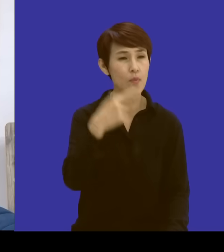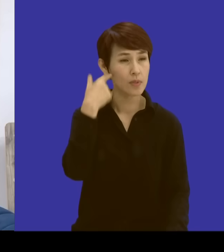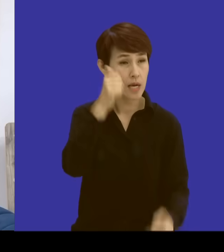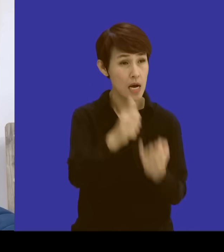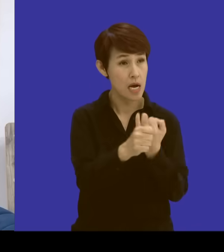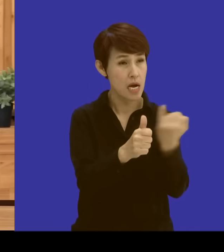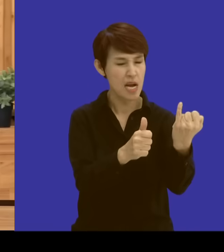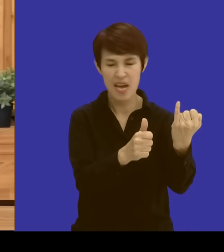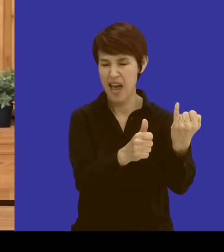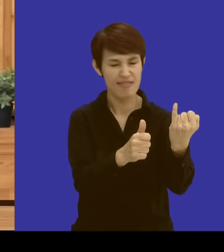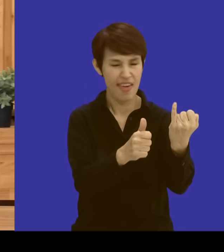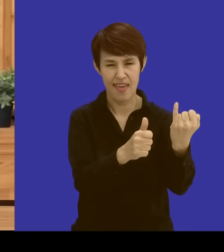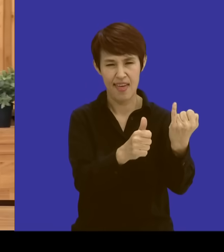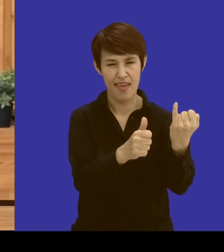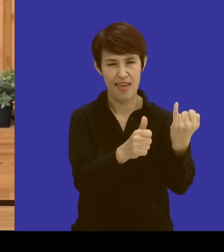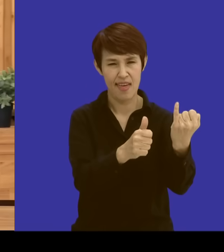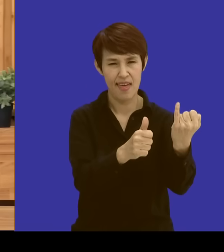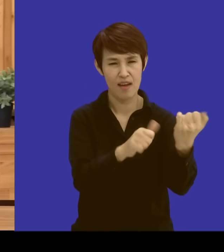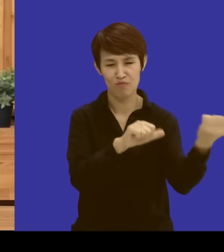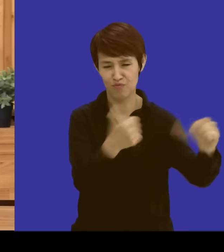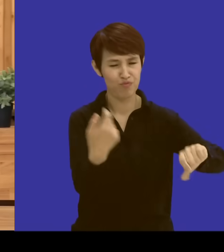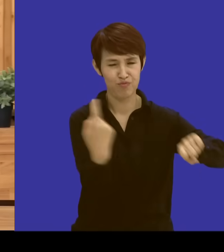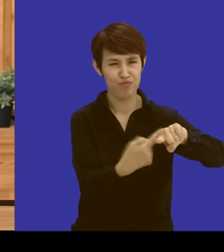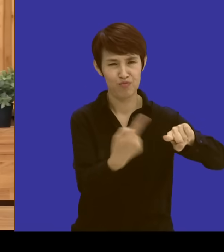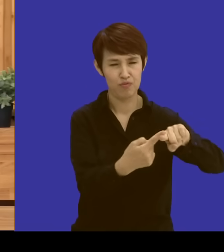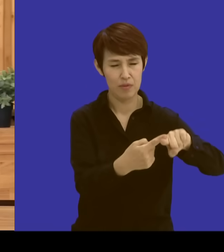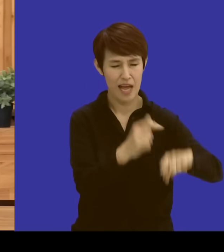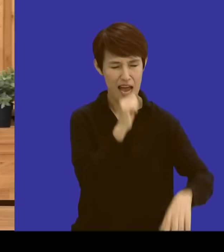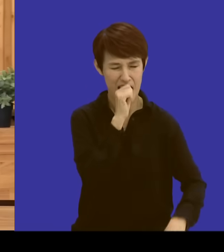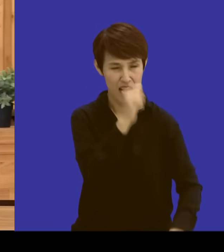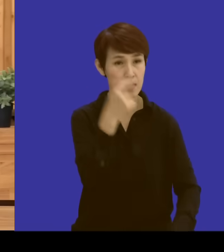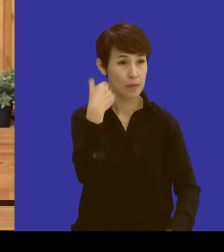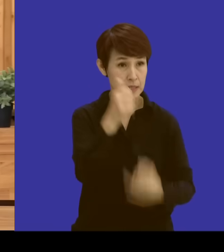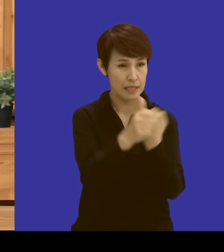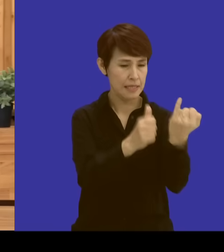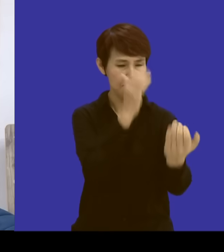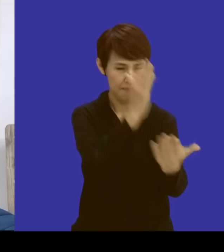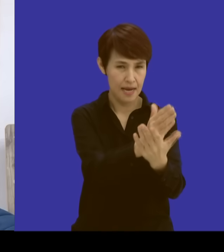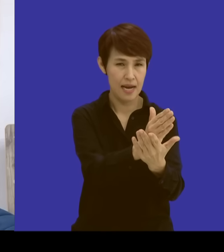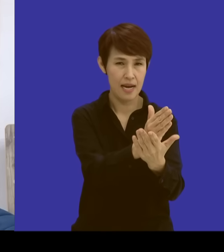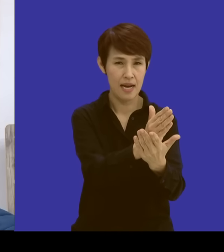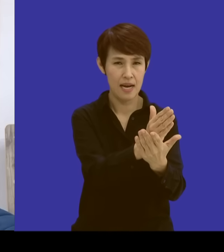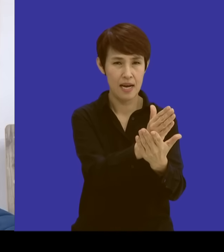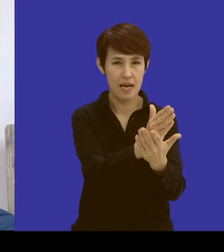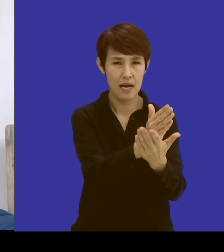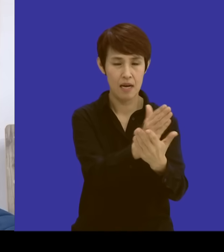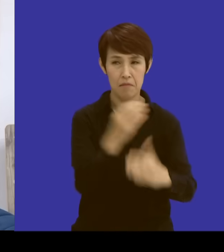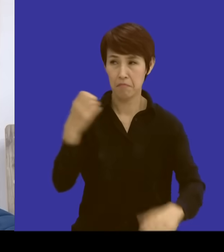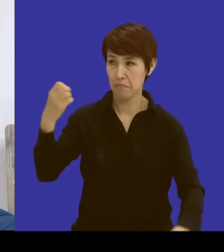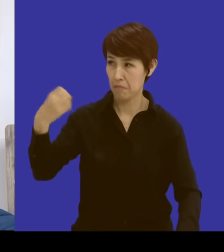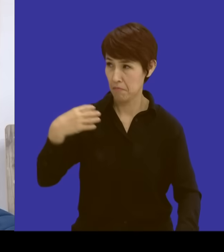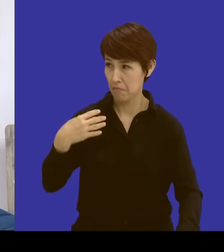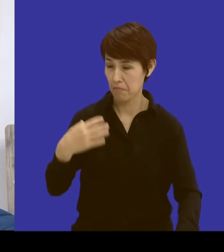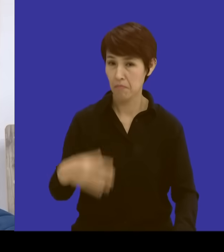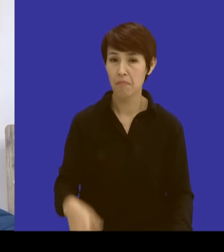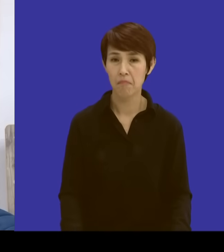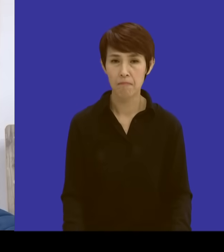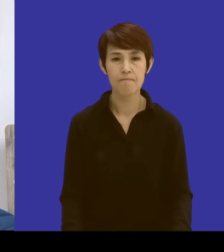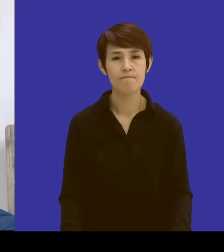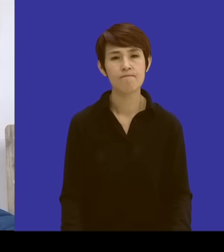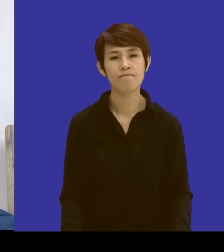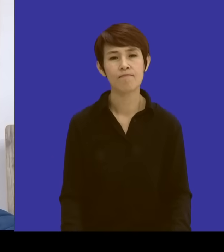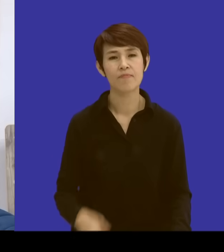죽을 사자다. 너는 절대로 사모는 되면 안 된다. 그런 얘기를 하셨고, 전 또 그것도 이렇게 들었죠. 근데 이제